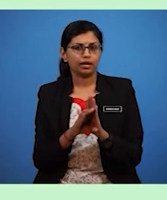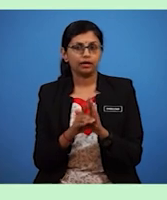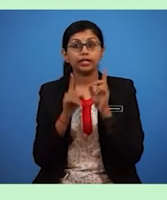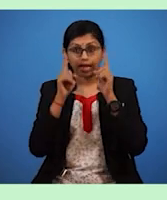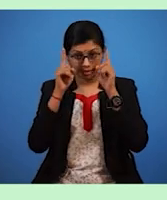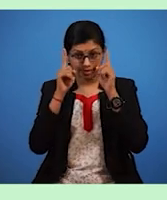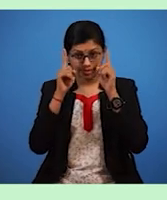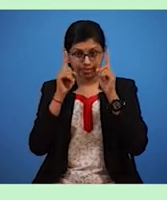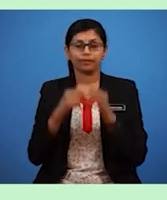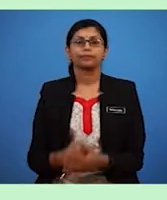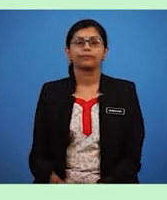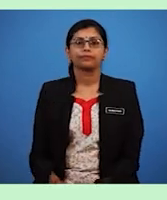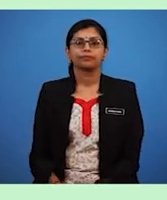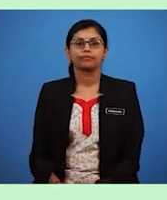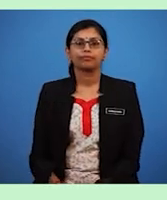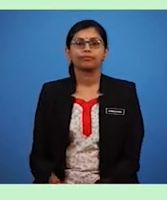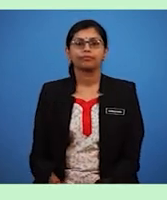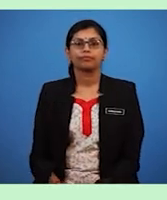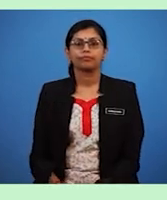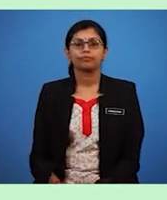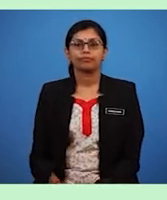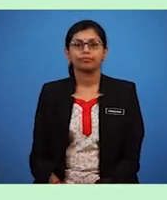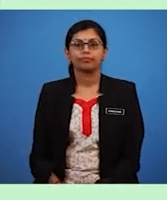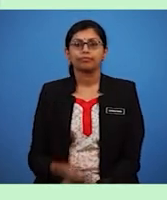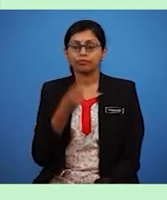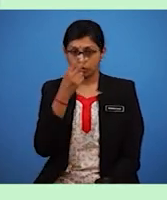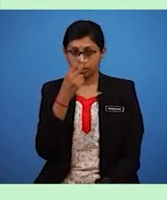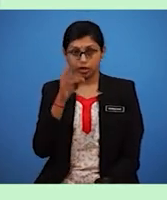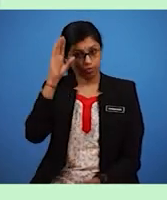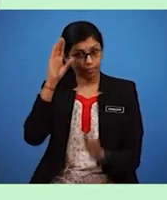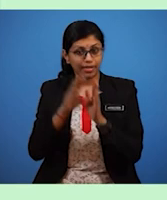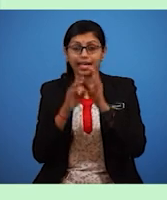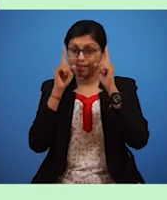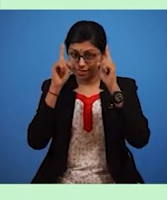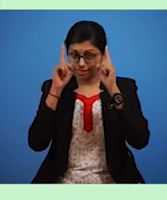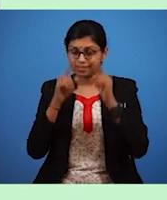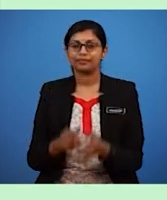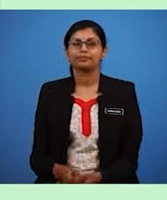analogi dalam bentuk cerita siapa punya ni.